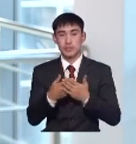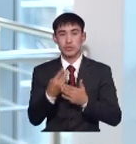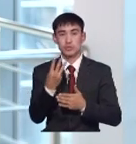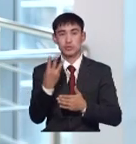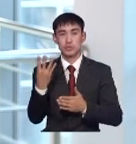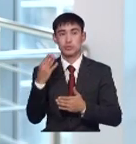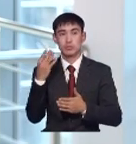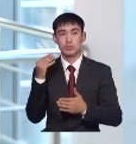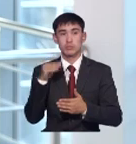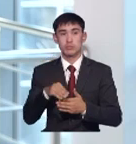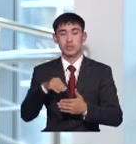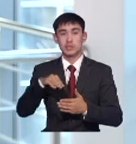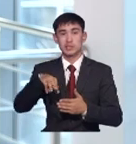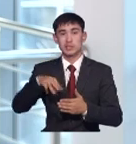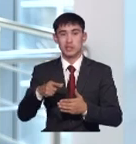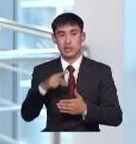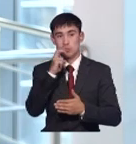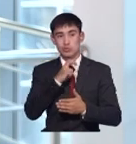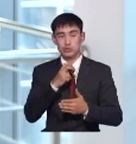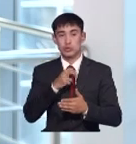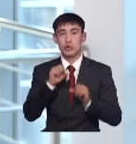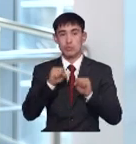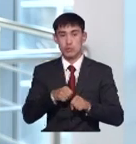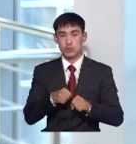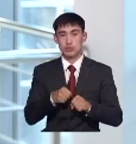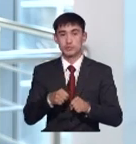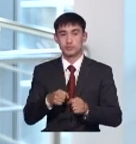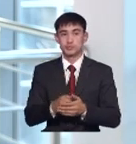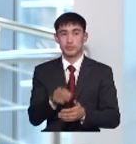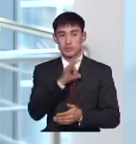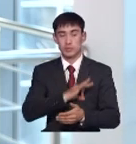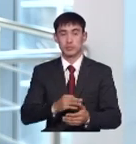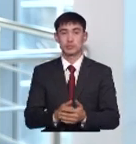3-4 мың теңге. Жанағы қоқыс сұрыптау арқасында пайдасын көрсе болады.